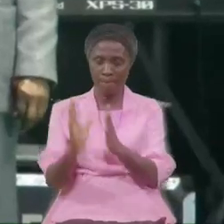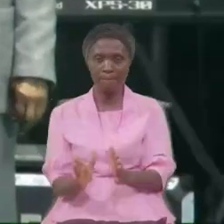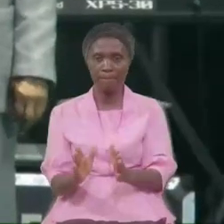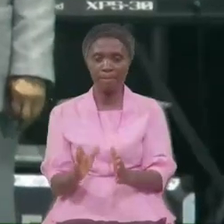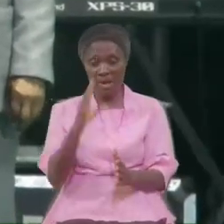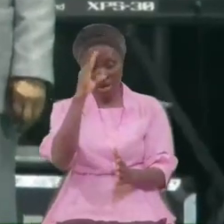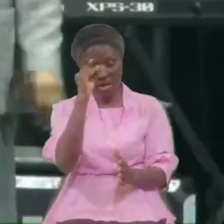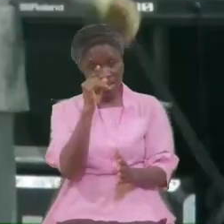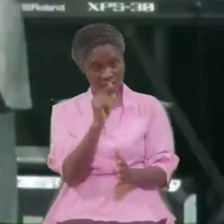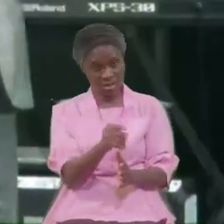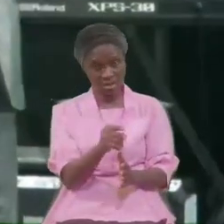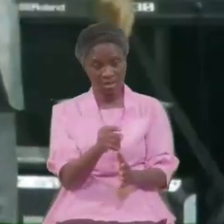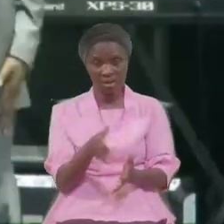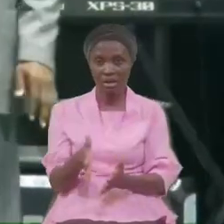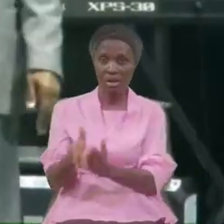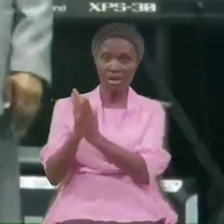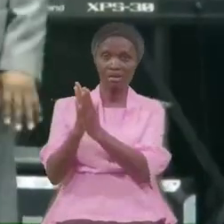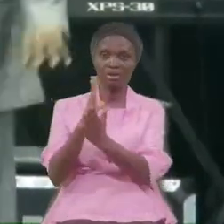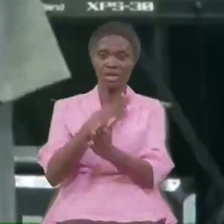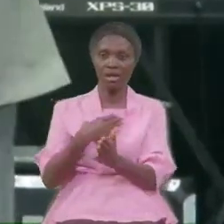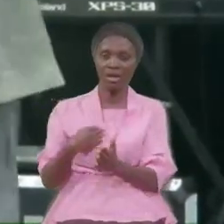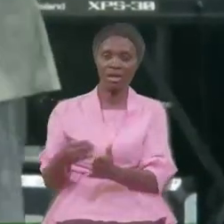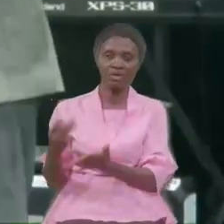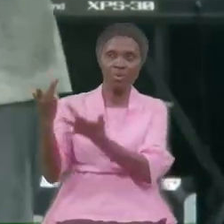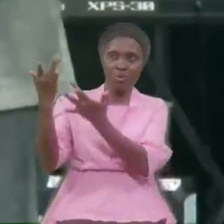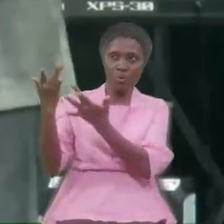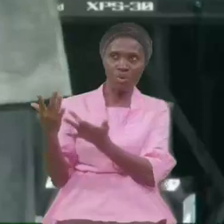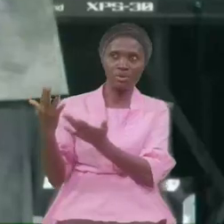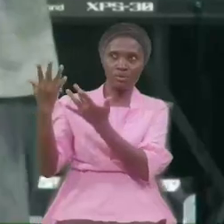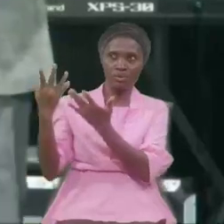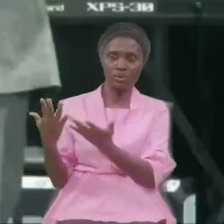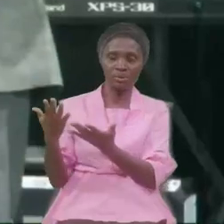il demande, il dit, j'attends ici.